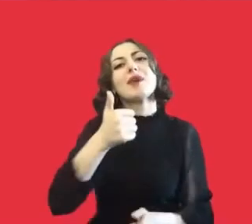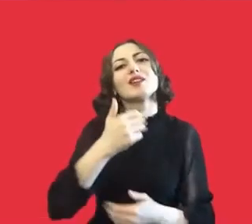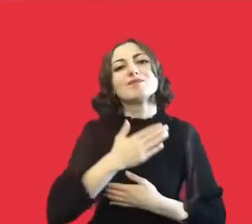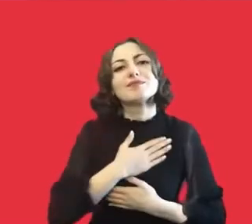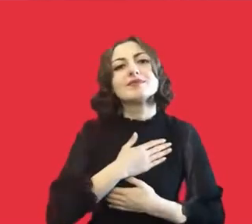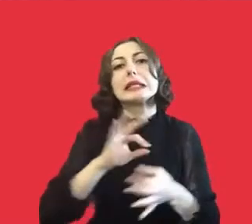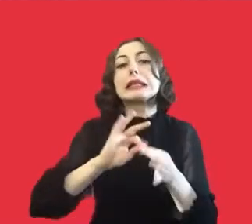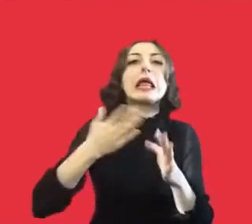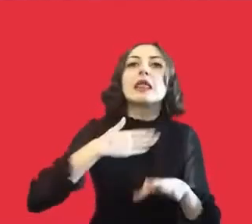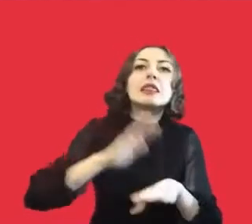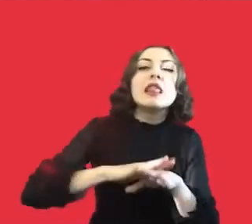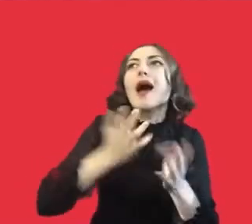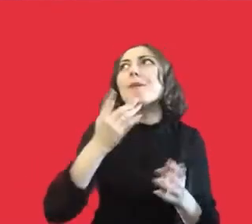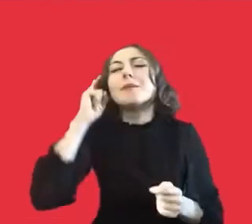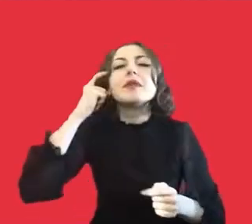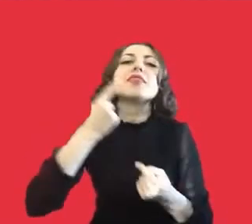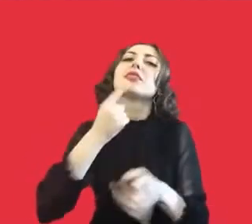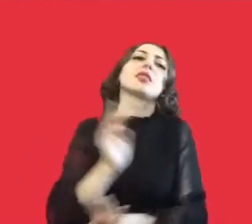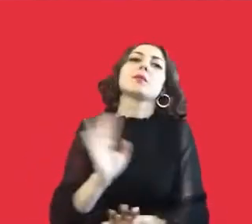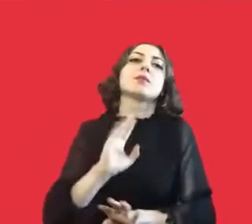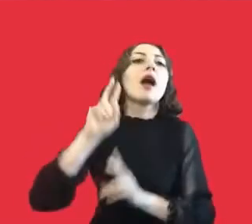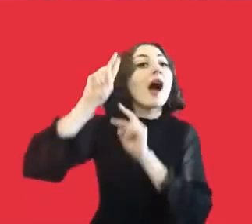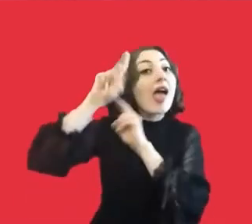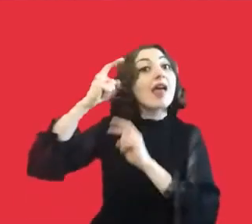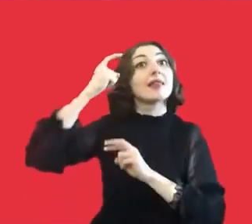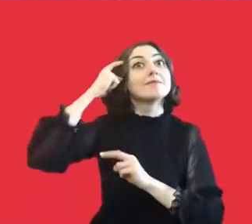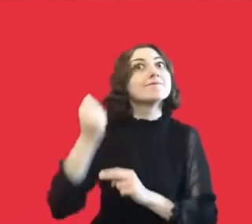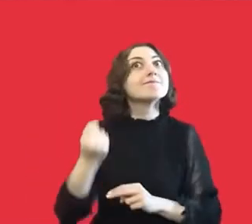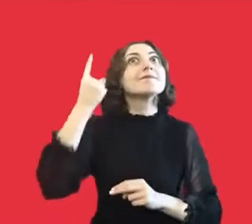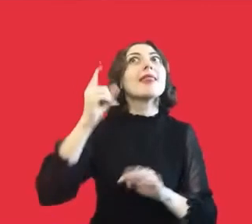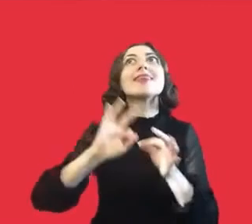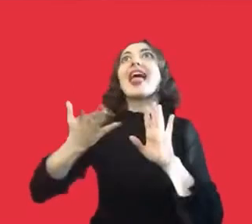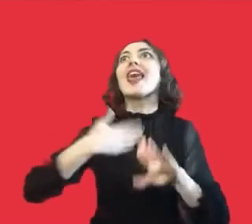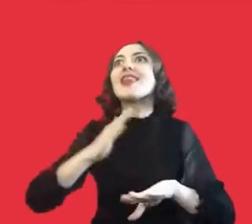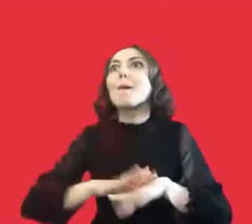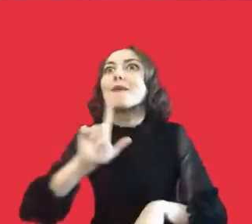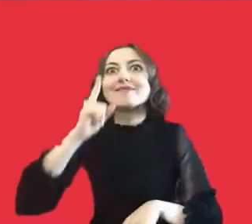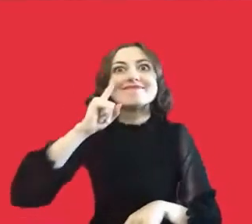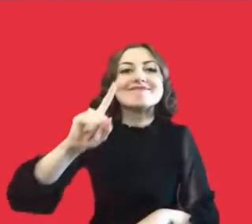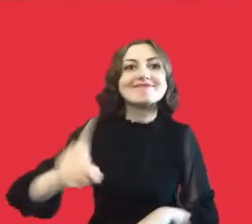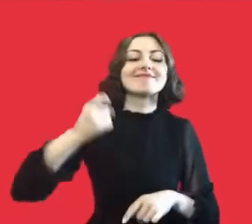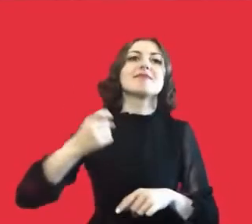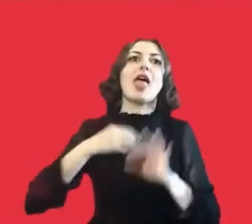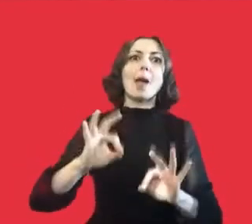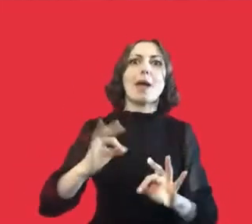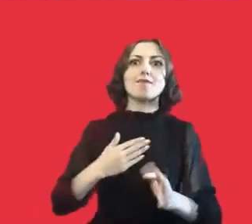ki demeyeceğiz. Hayal edip neler yapabileceğimizi keşfedip bunun için harekete geçeceğiz.